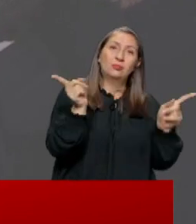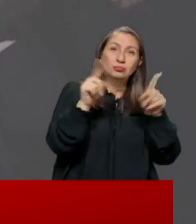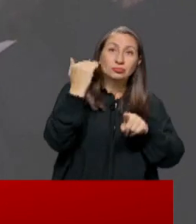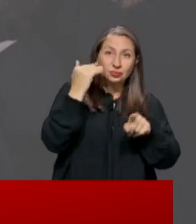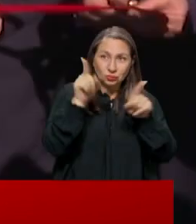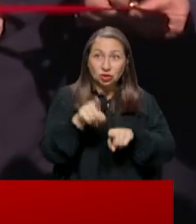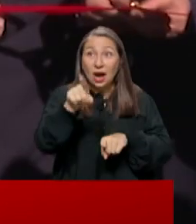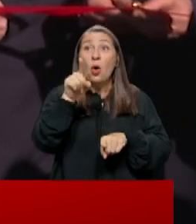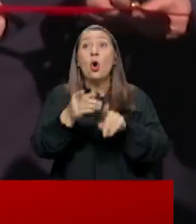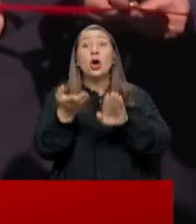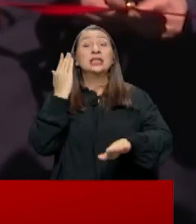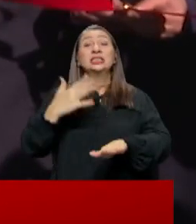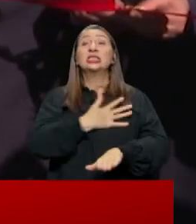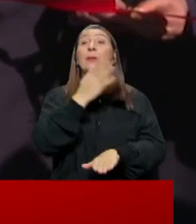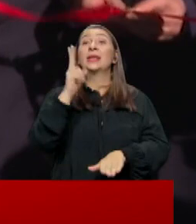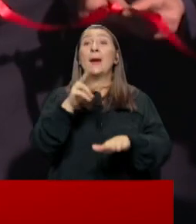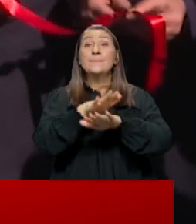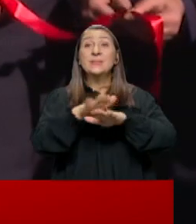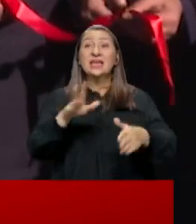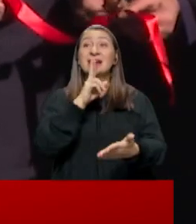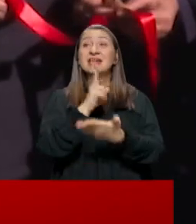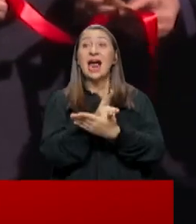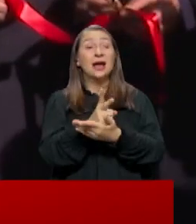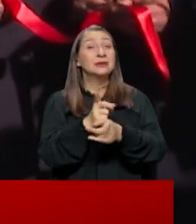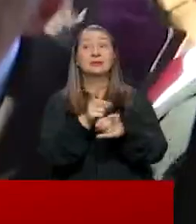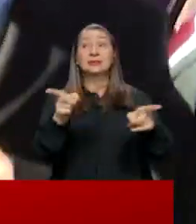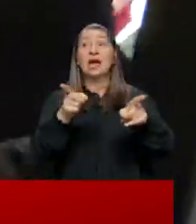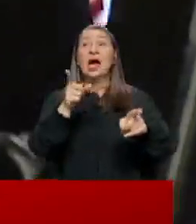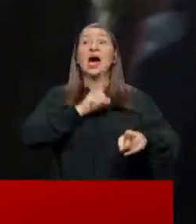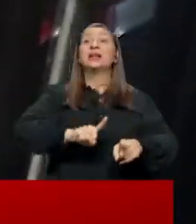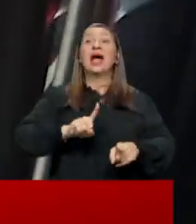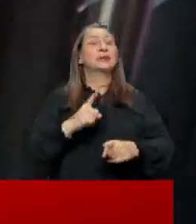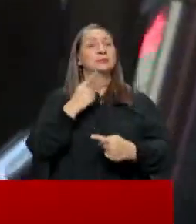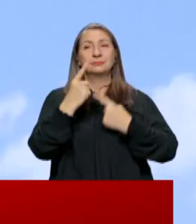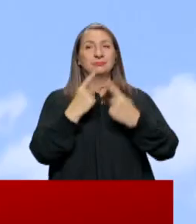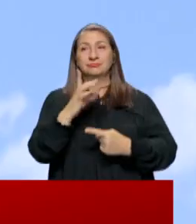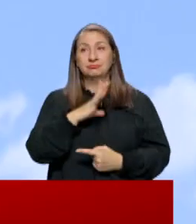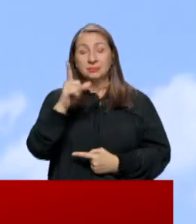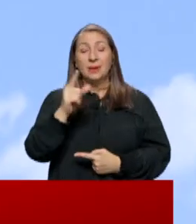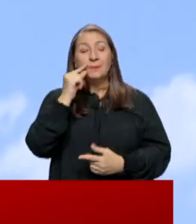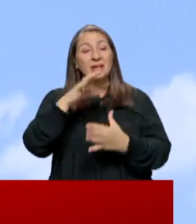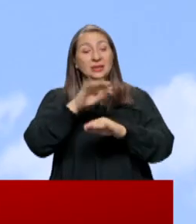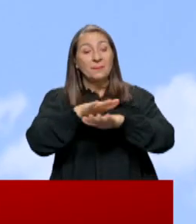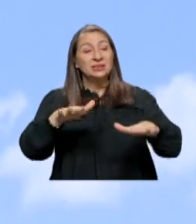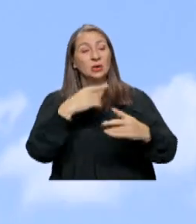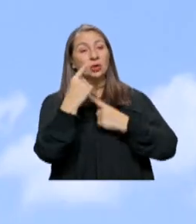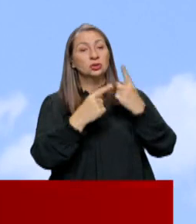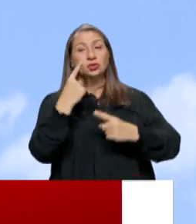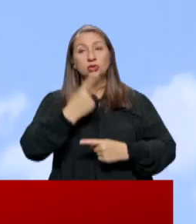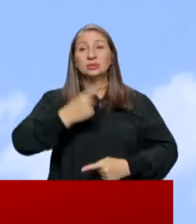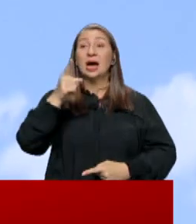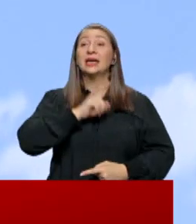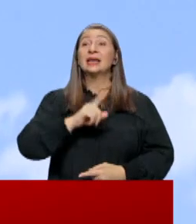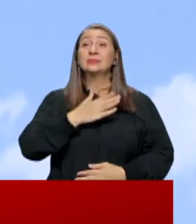O buluşma öncesinde CHP'den masanın kararına işaret eden adaylık çıkışı geldi. Milletin masasında belirlenecek